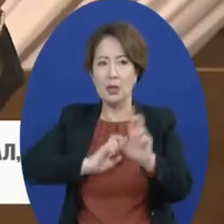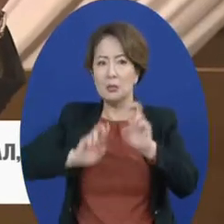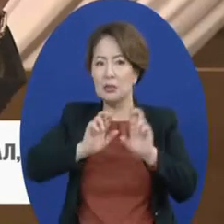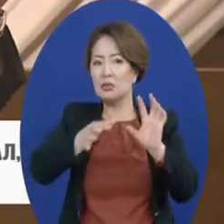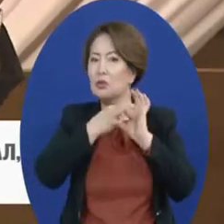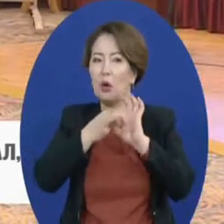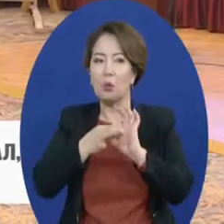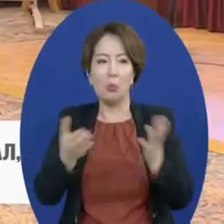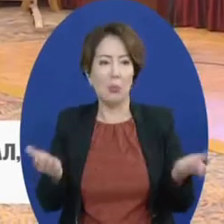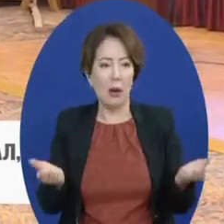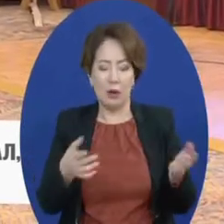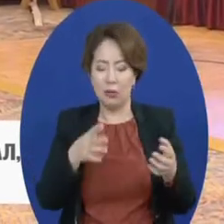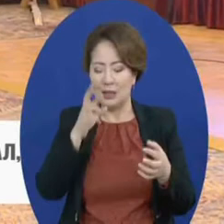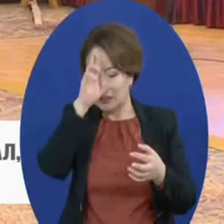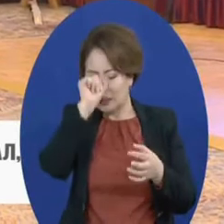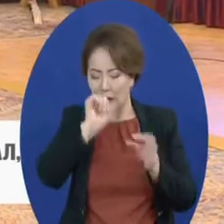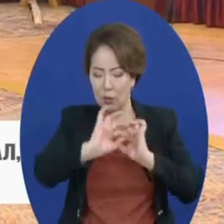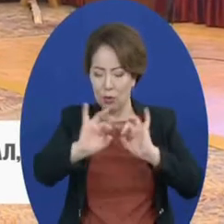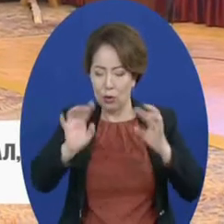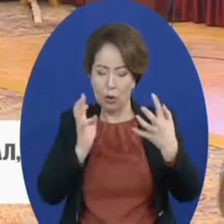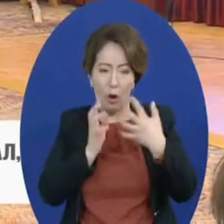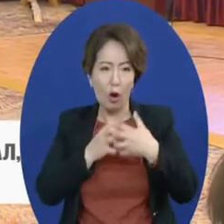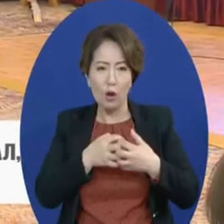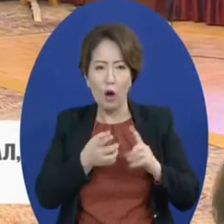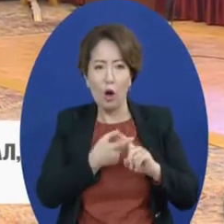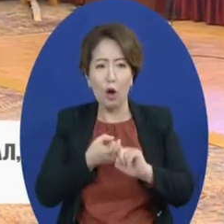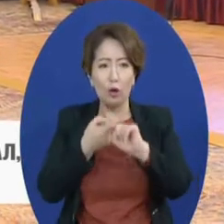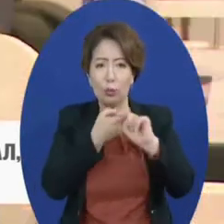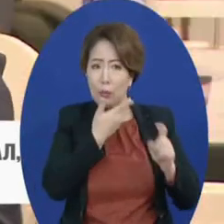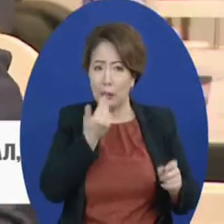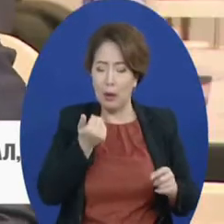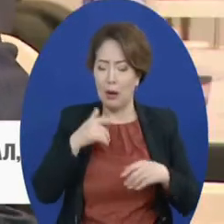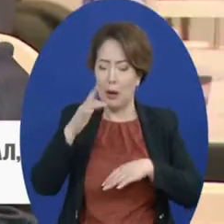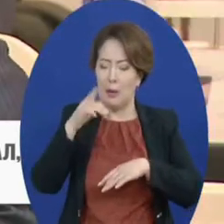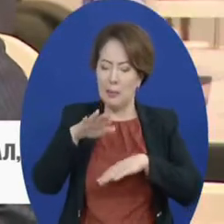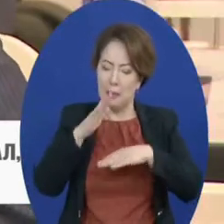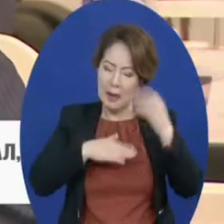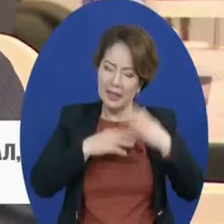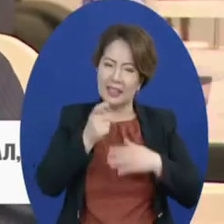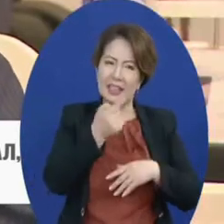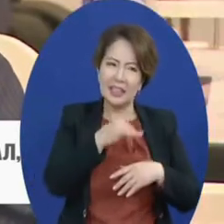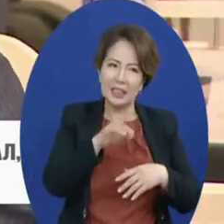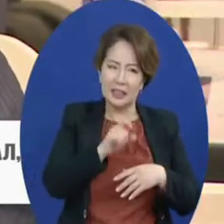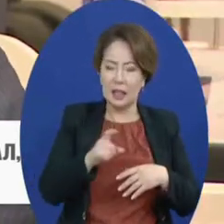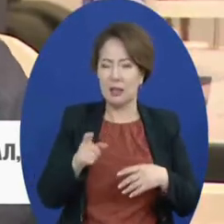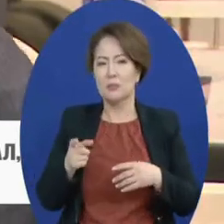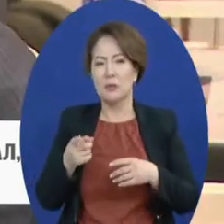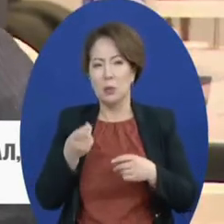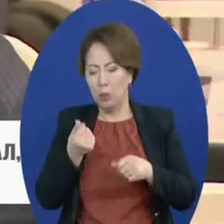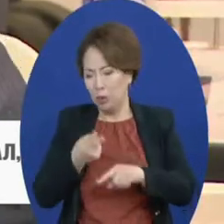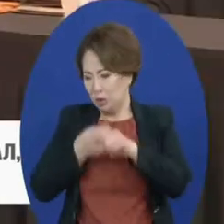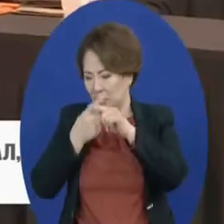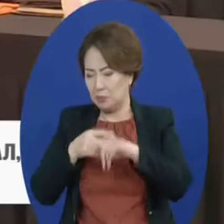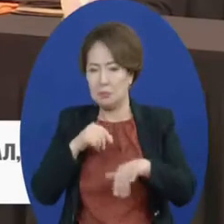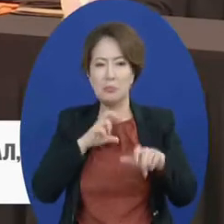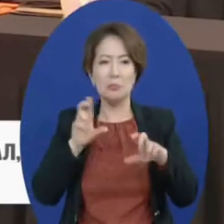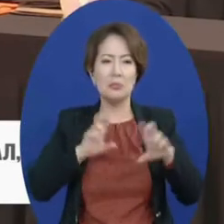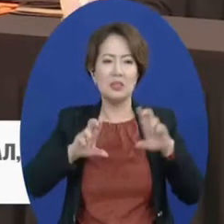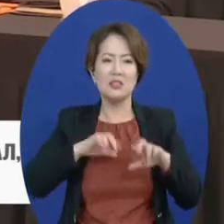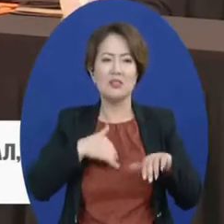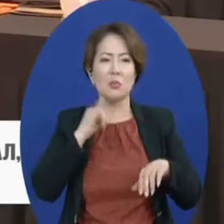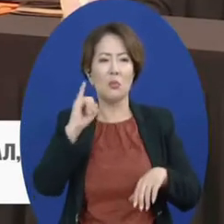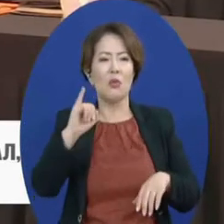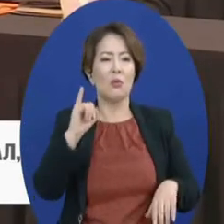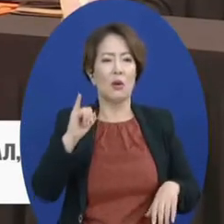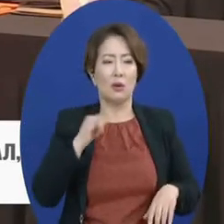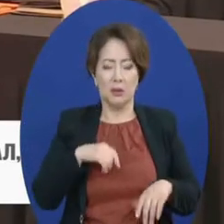нь уялдаа холбоогүй ажилдаг. Үүнээс болж газрын хийдэл барилгын үнийн өсөлтөч бий болж голд нь бизнесийнхэн муу нэр зүүж иргэд санхүүгээр